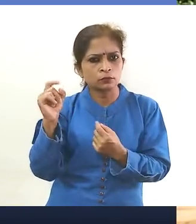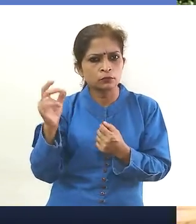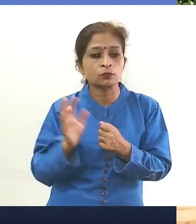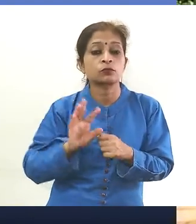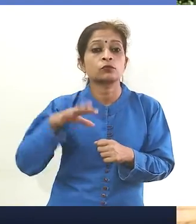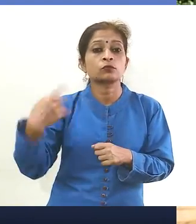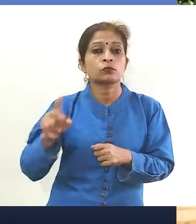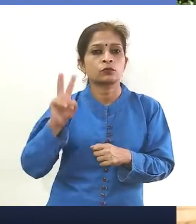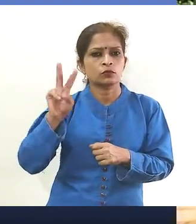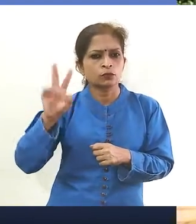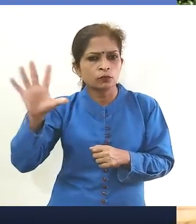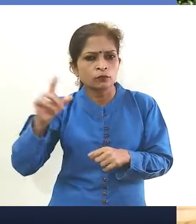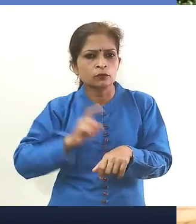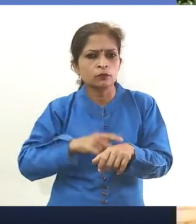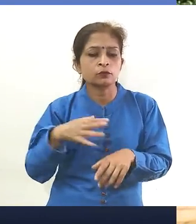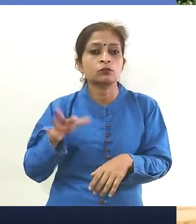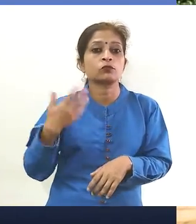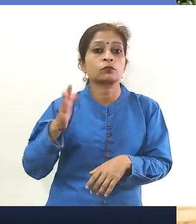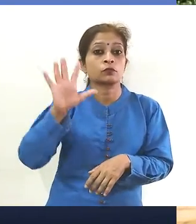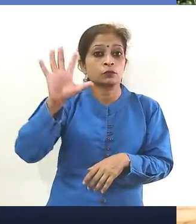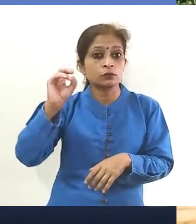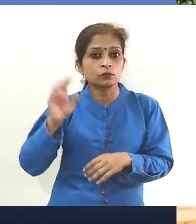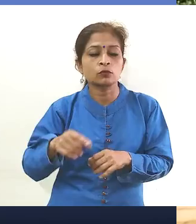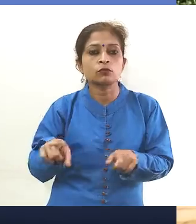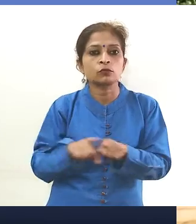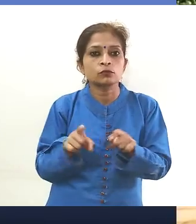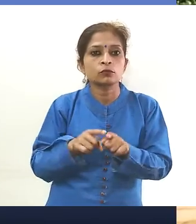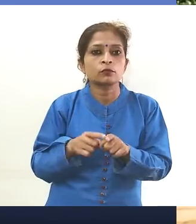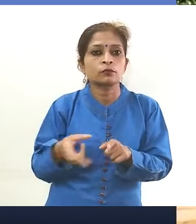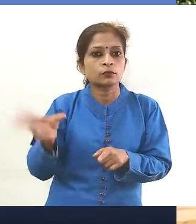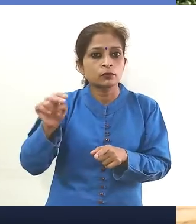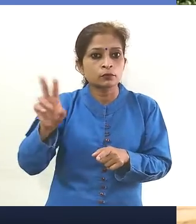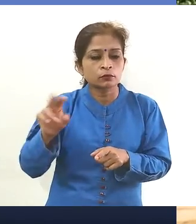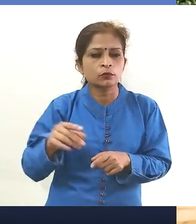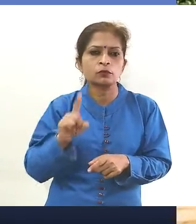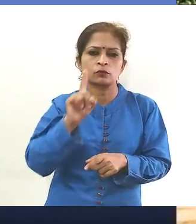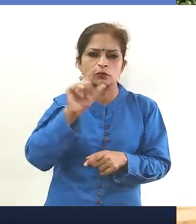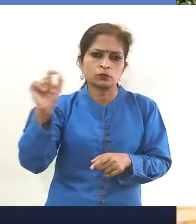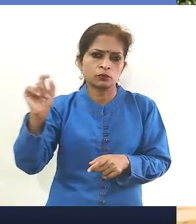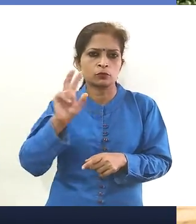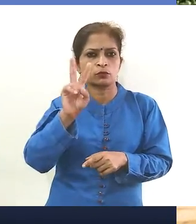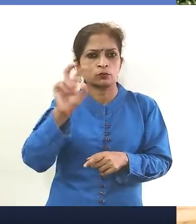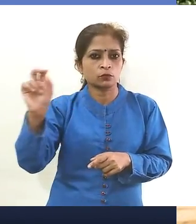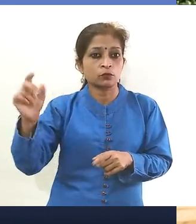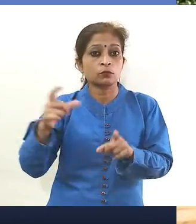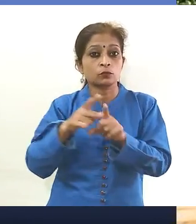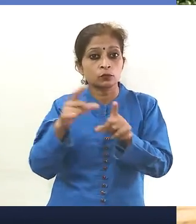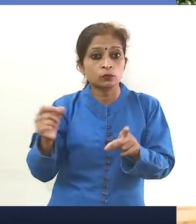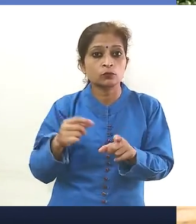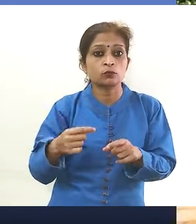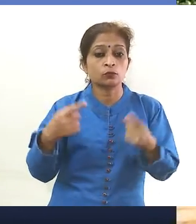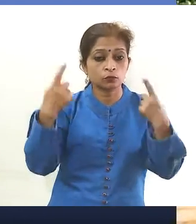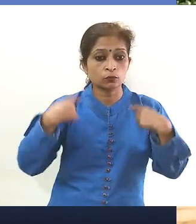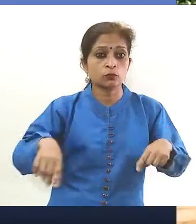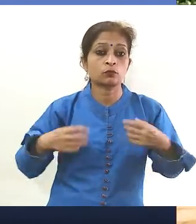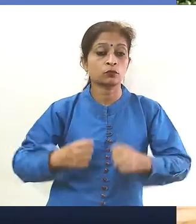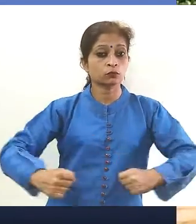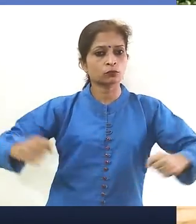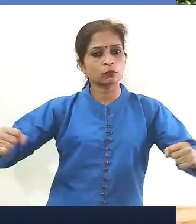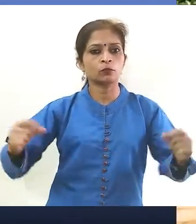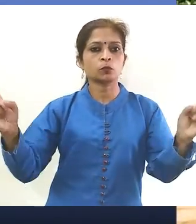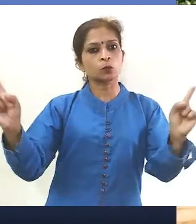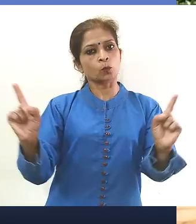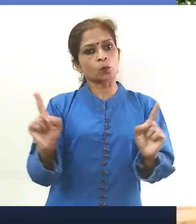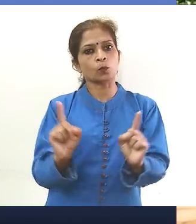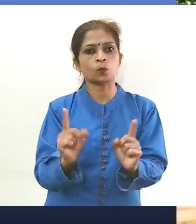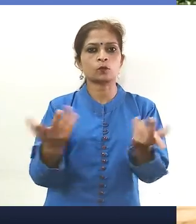20-25 बार, 50 बार, और इसके 2-3 राउंड कर दिए तो 100-200 बार तक हो जाते हैं अभ्यास, और इनका ज़बरदस्त लाभ होता